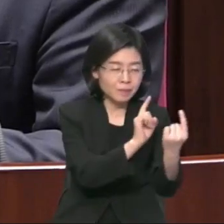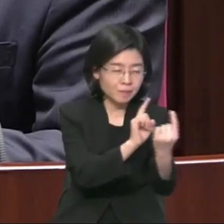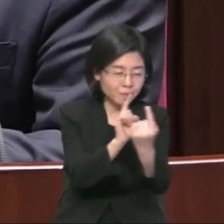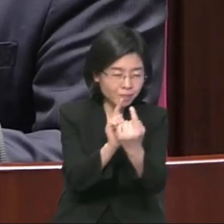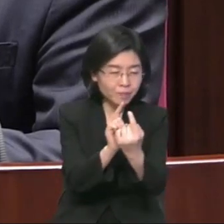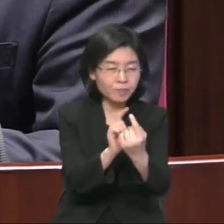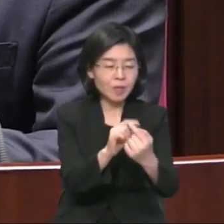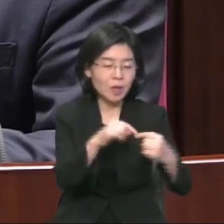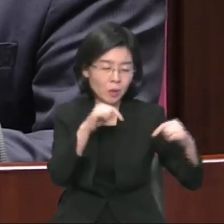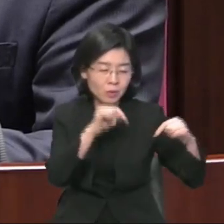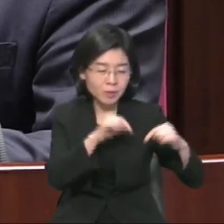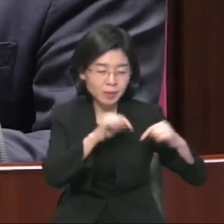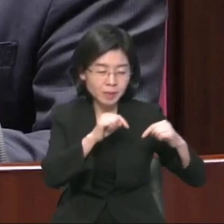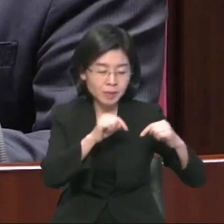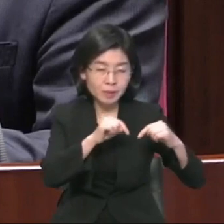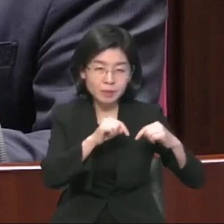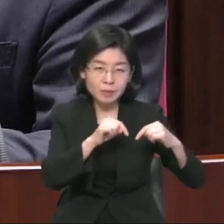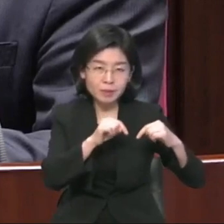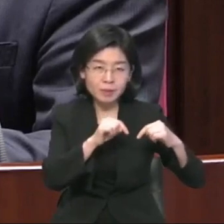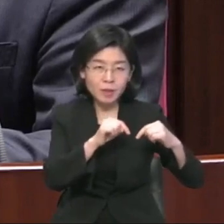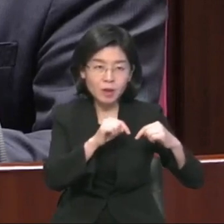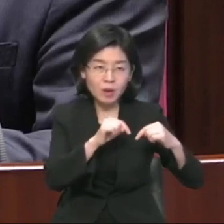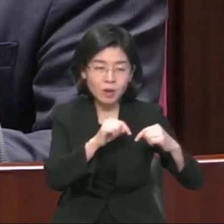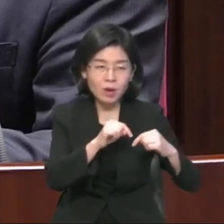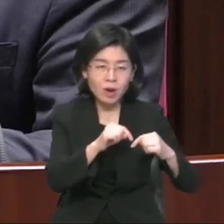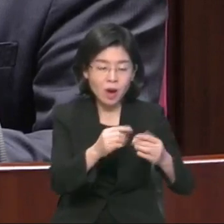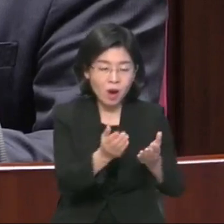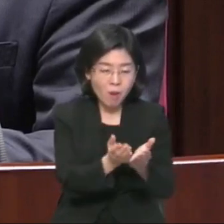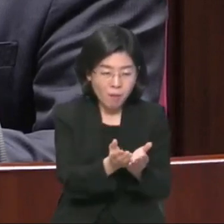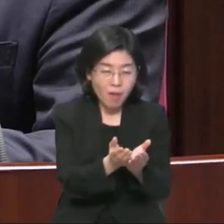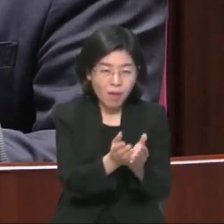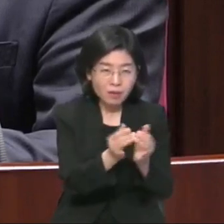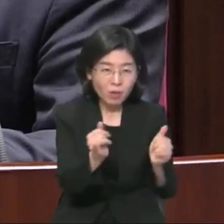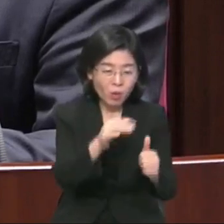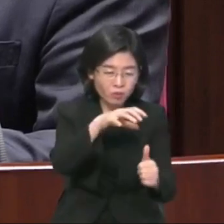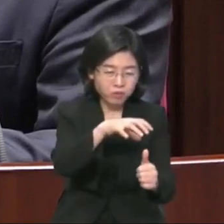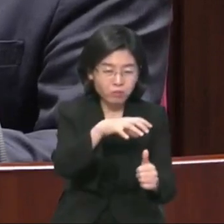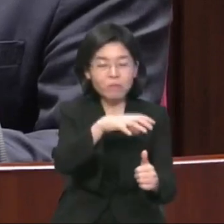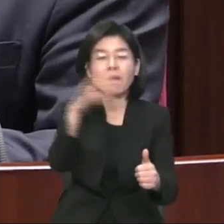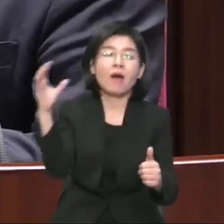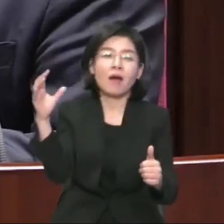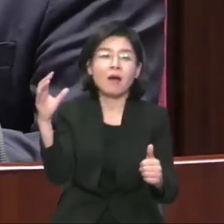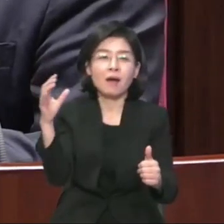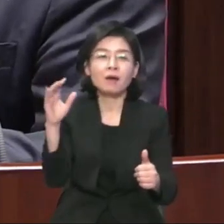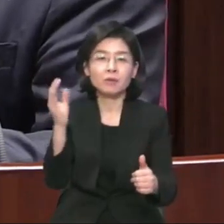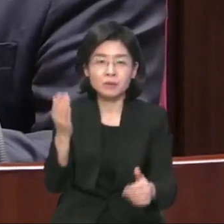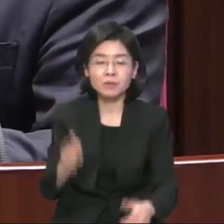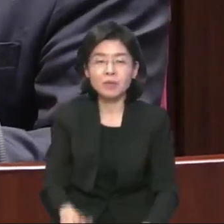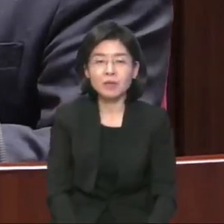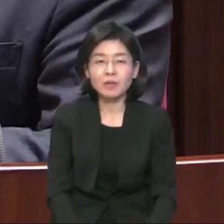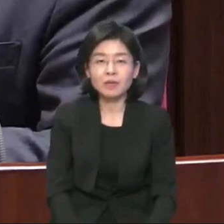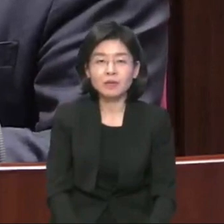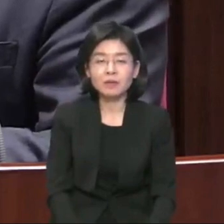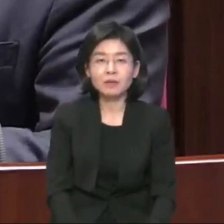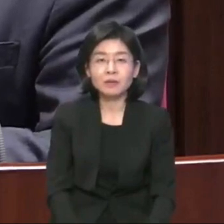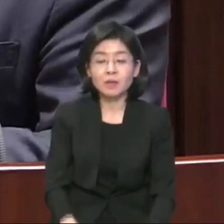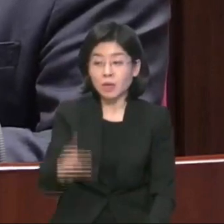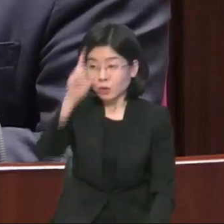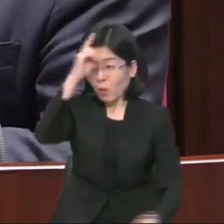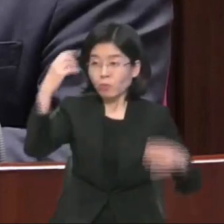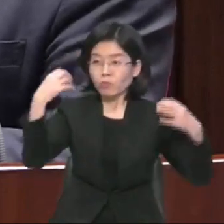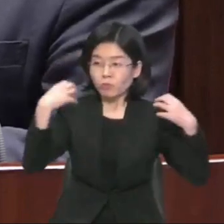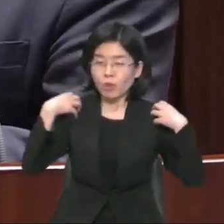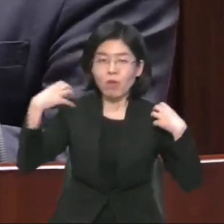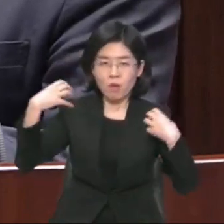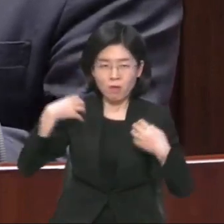상대를 놓고 협의를 하면서 조속한 해제를 요구를 계속 해온 상황입니다. 우리 정부에서 가장 중요한 것은 우리